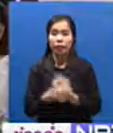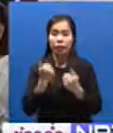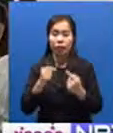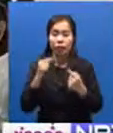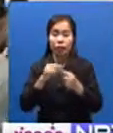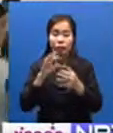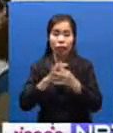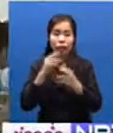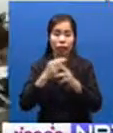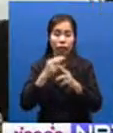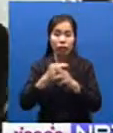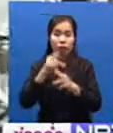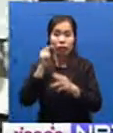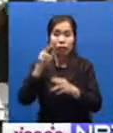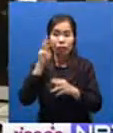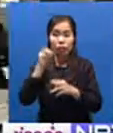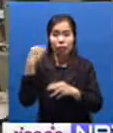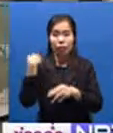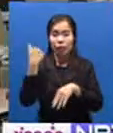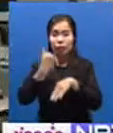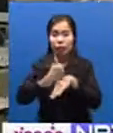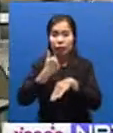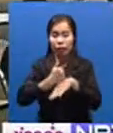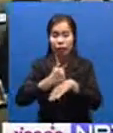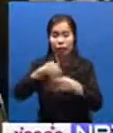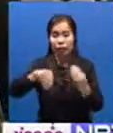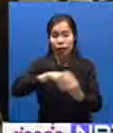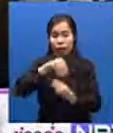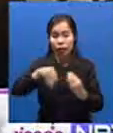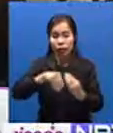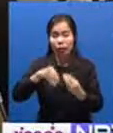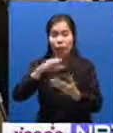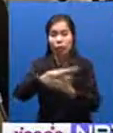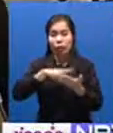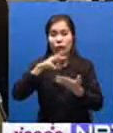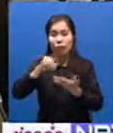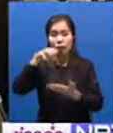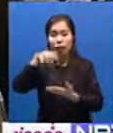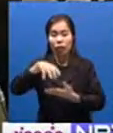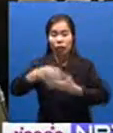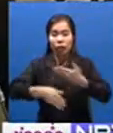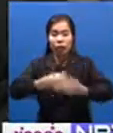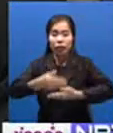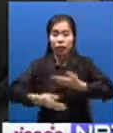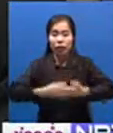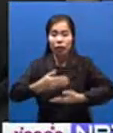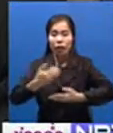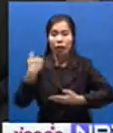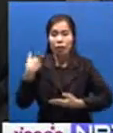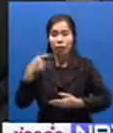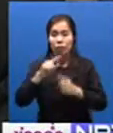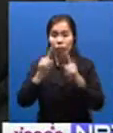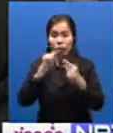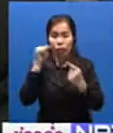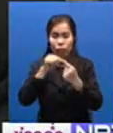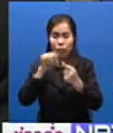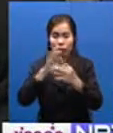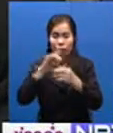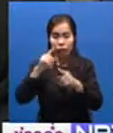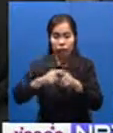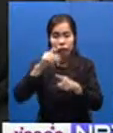ธนวัฒนพลวิชัยผู้อำนวยการศูนย์พยากร์เศรษฐกิจและธุรกิจมหาวิทยาลัยหอการค้าทยเปิดเผยผลสำรวจดัชนีความเชื่อมั่นผู้บริโภคเดือน